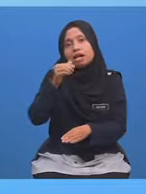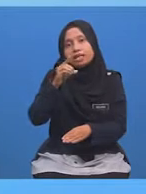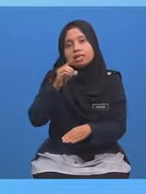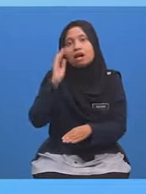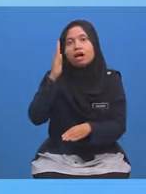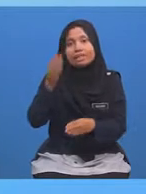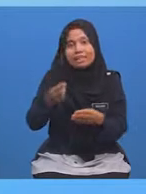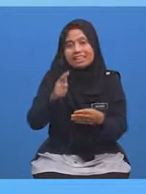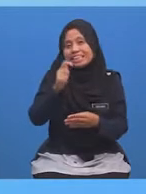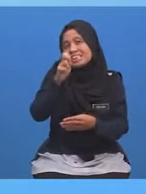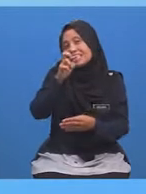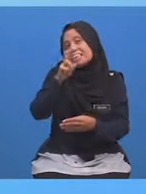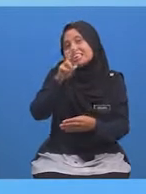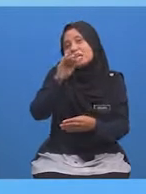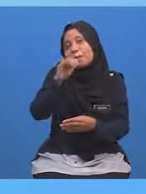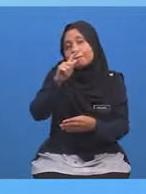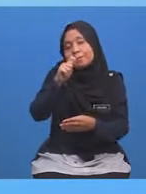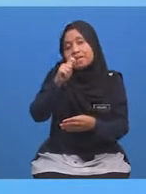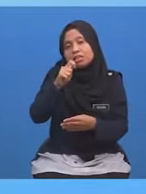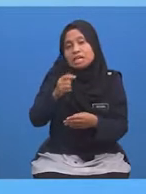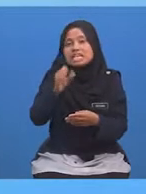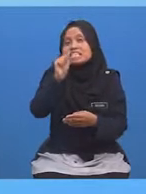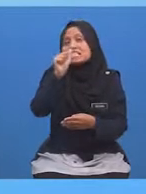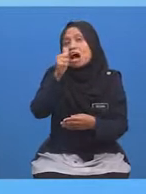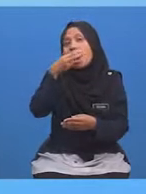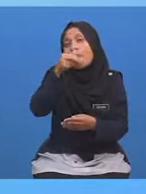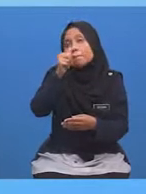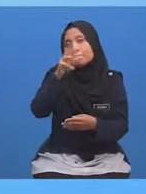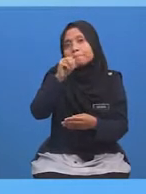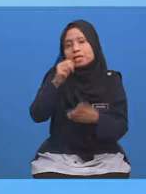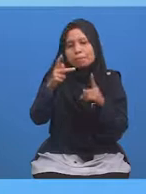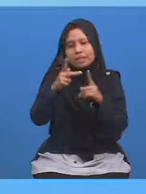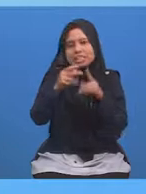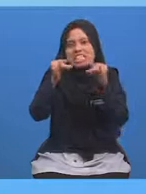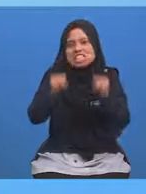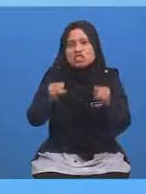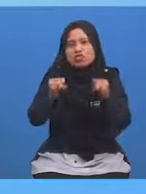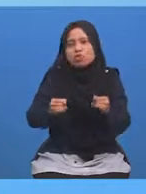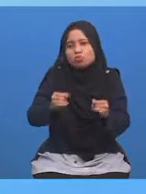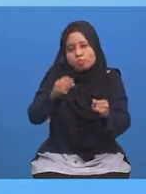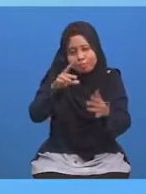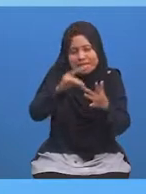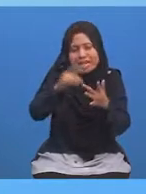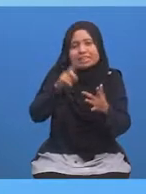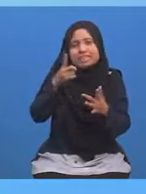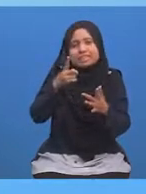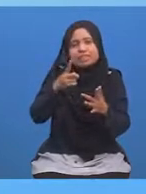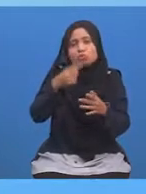saham kepada individu tertentu sahaja sebagai pemegang saham.